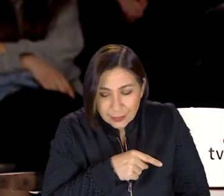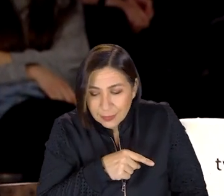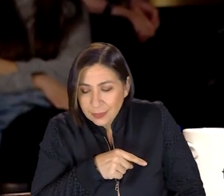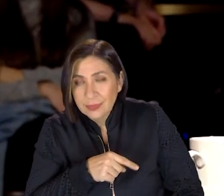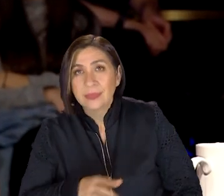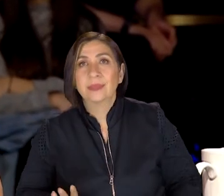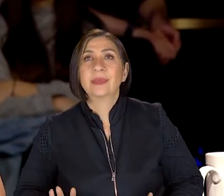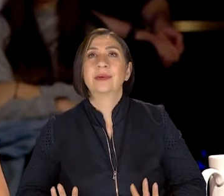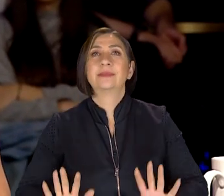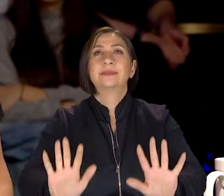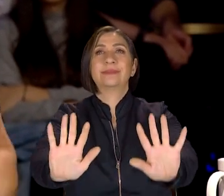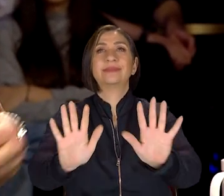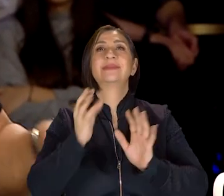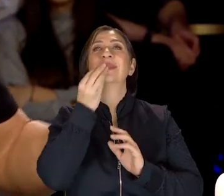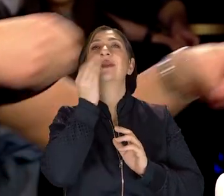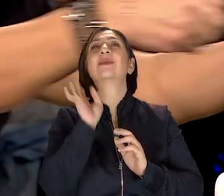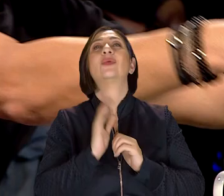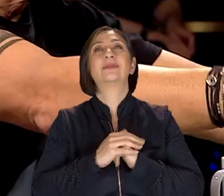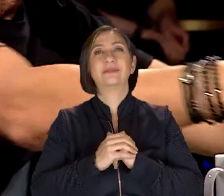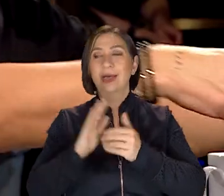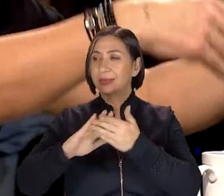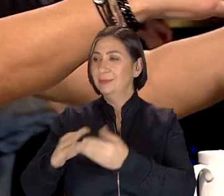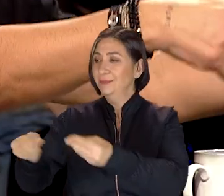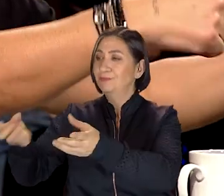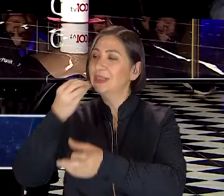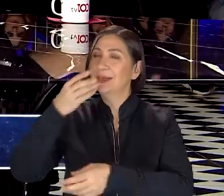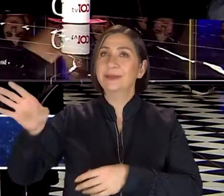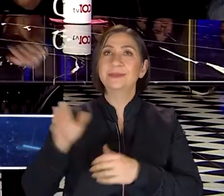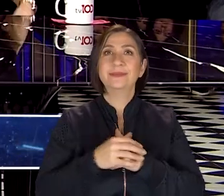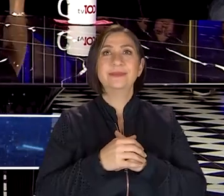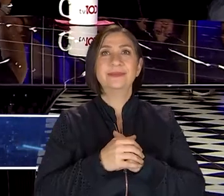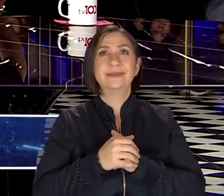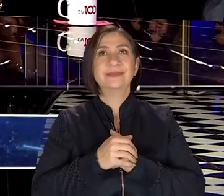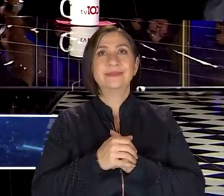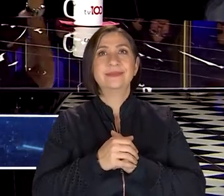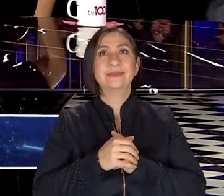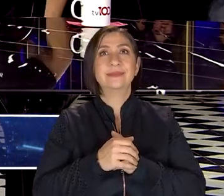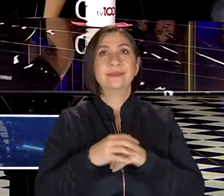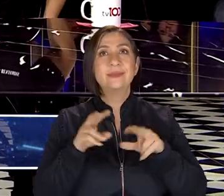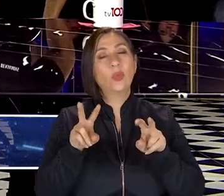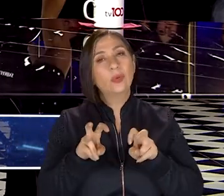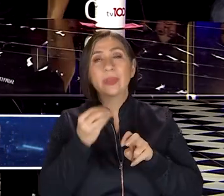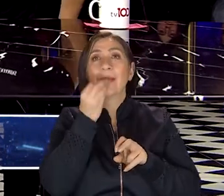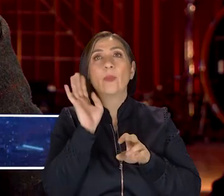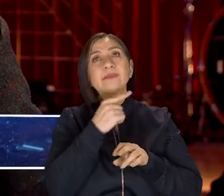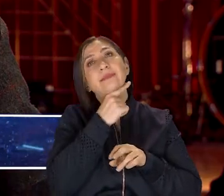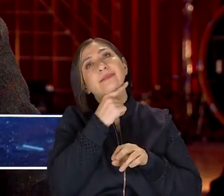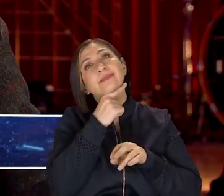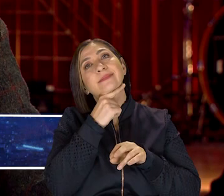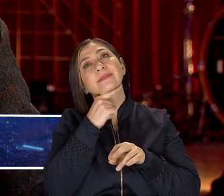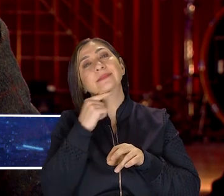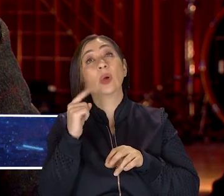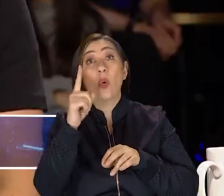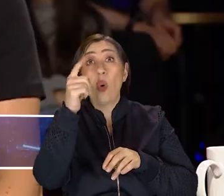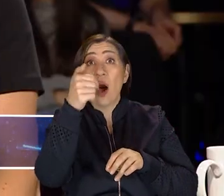Bak yemin ediyorum sana. Kokluyordum. Ondan sonra arkadaşlara diyordum ki bitirdikten sonra bunu paylaşırsınız diyordum. Oturuyordum abi. Ya